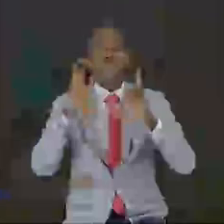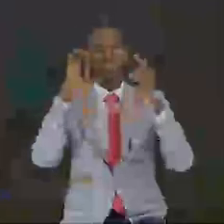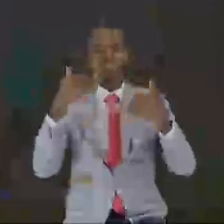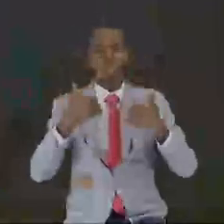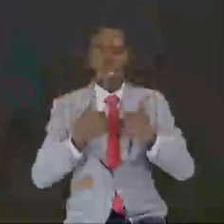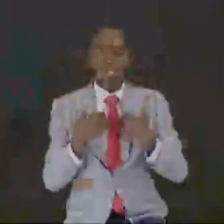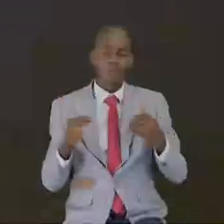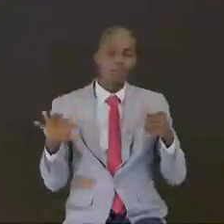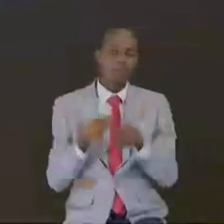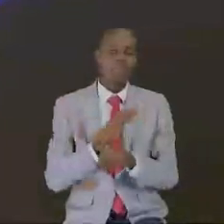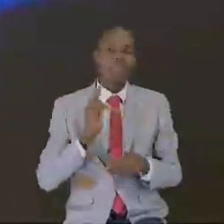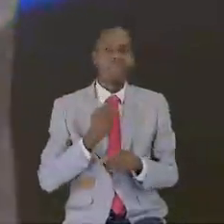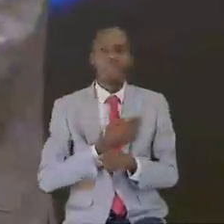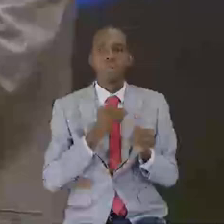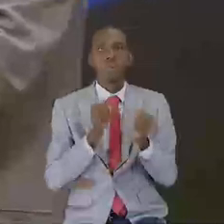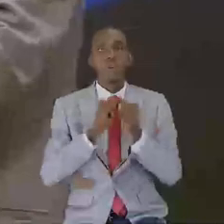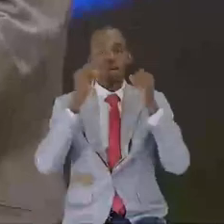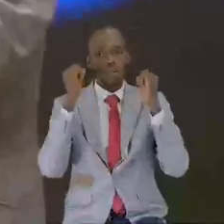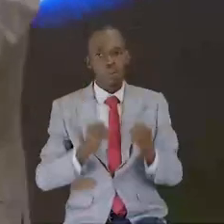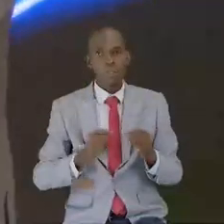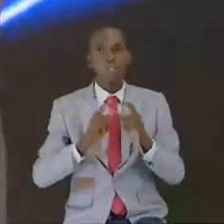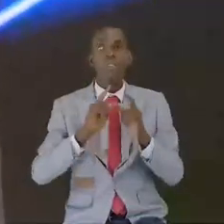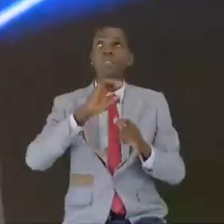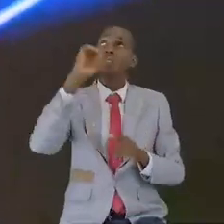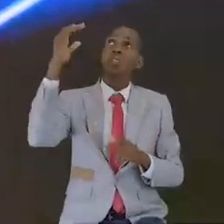Et nous a donné sa grâce pour